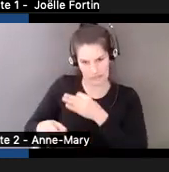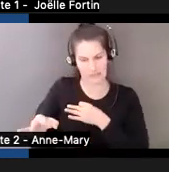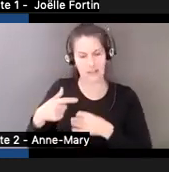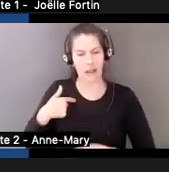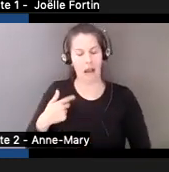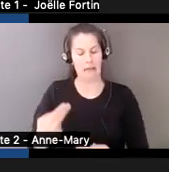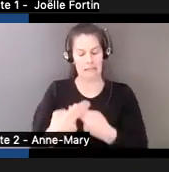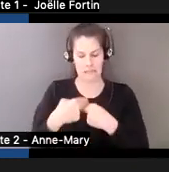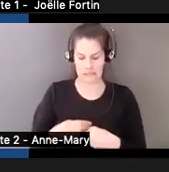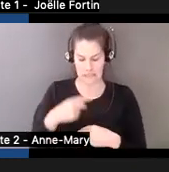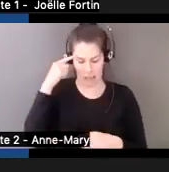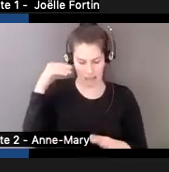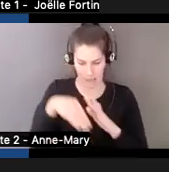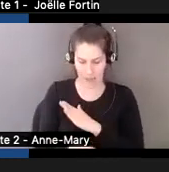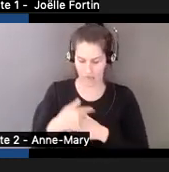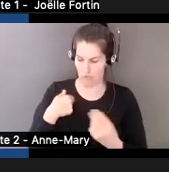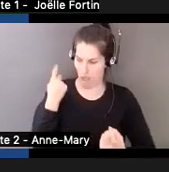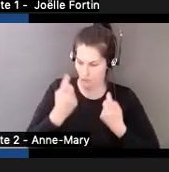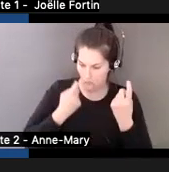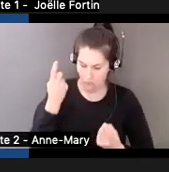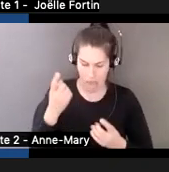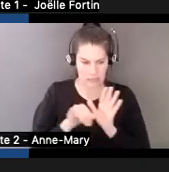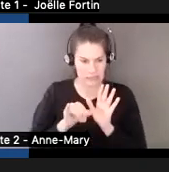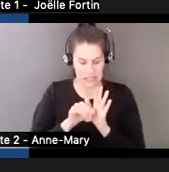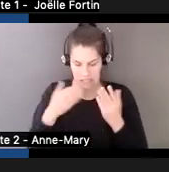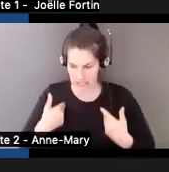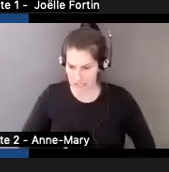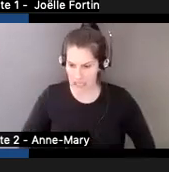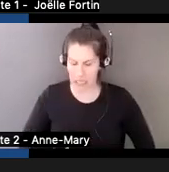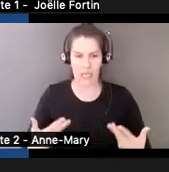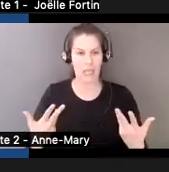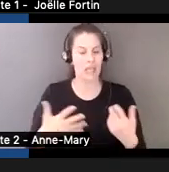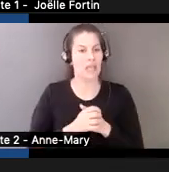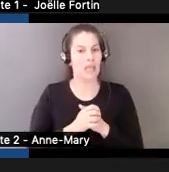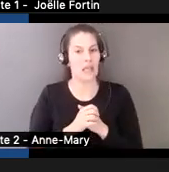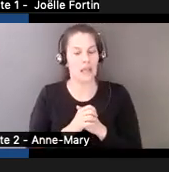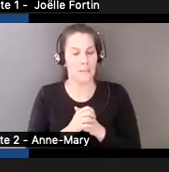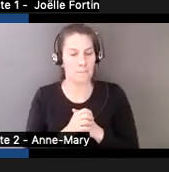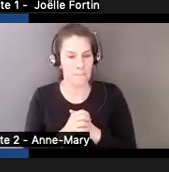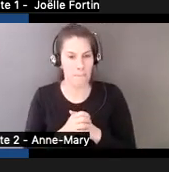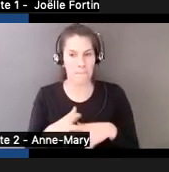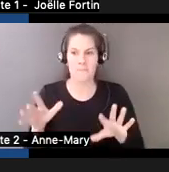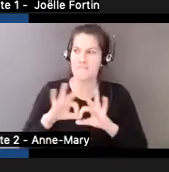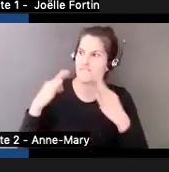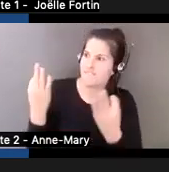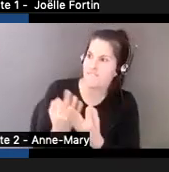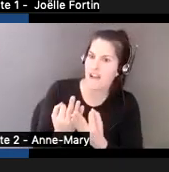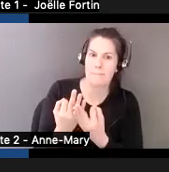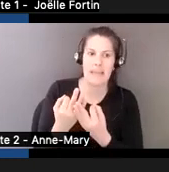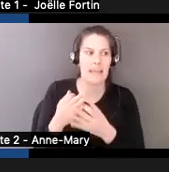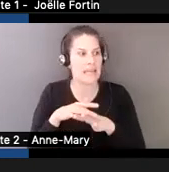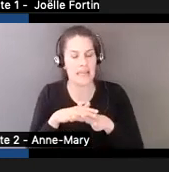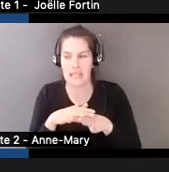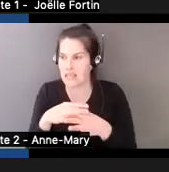Vous allez vous questionner sur votre identité, vos pertes, perte de votre réseau familial, de votre réseau